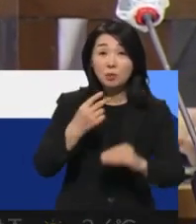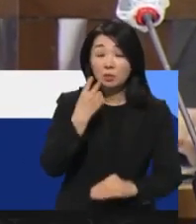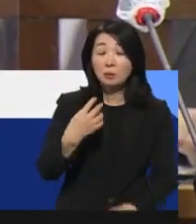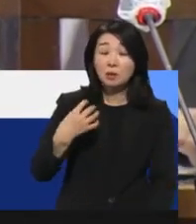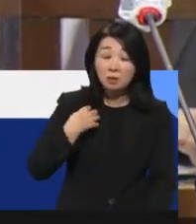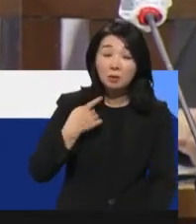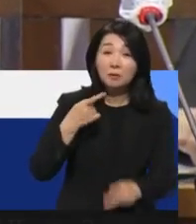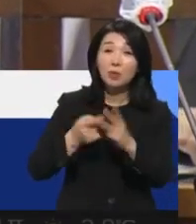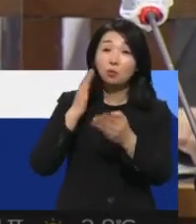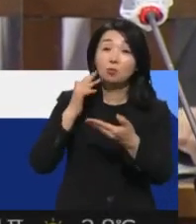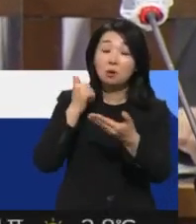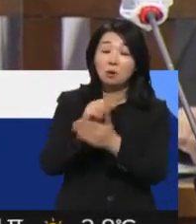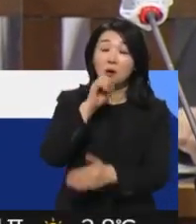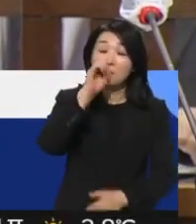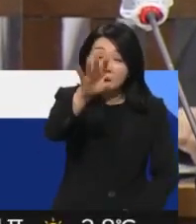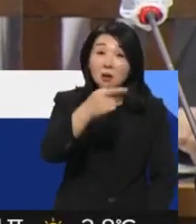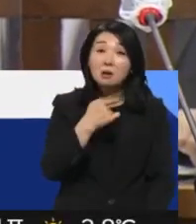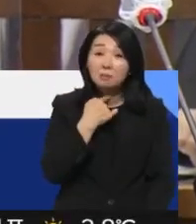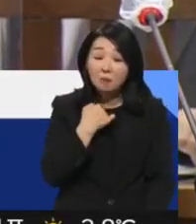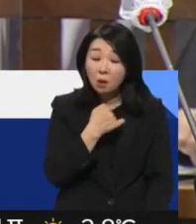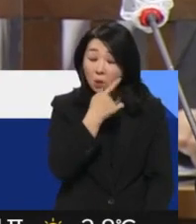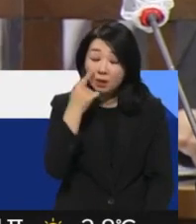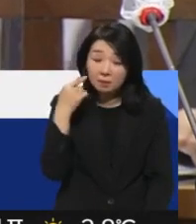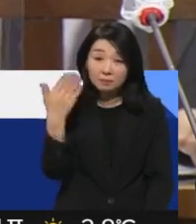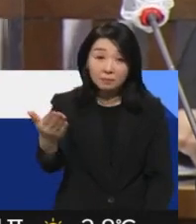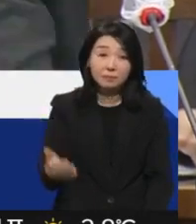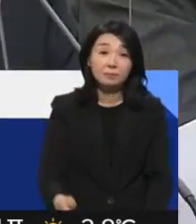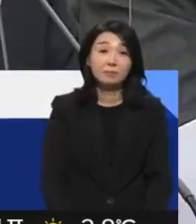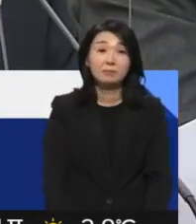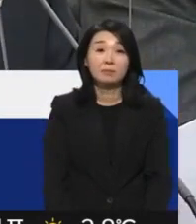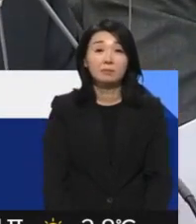책임자는 대통령이다라는 말씀을 하셨다는 점을 제가 확인시켜드립니다.